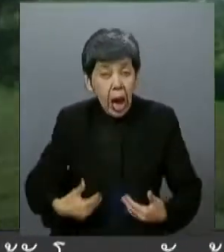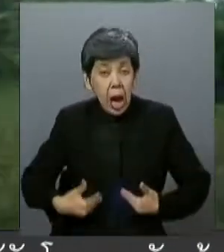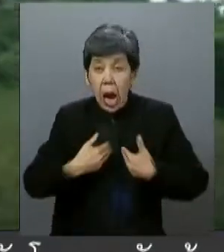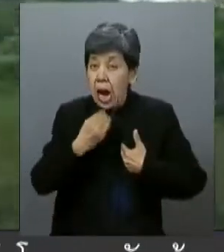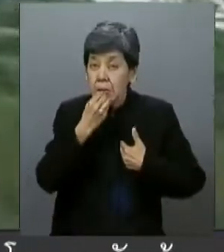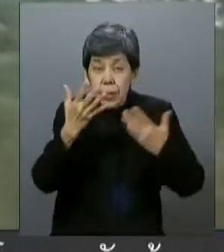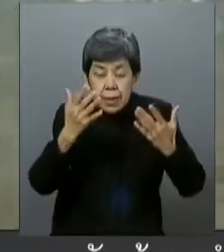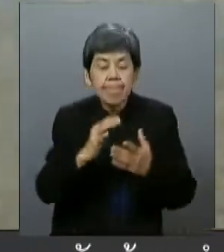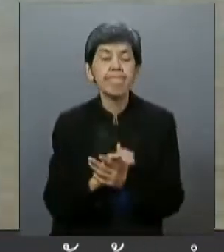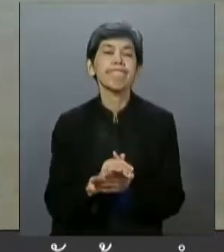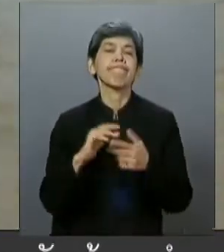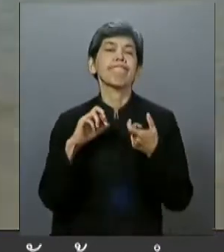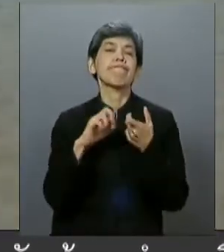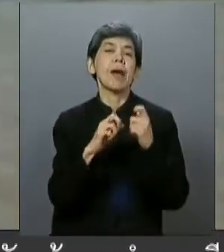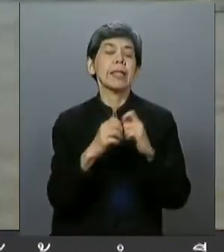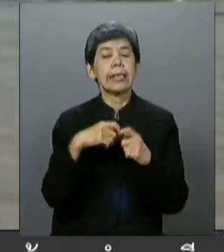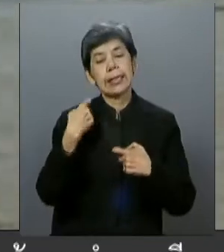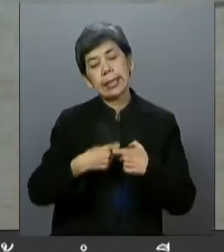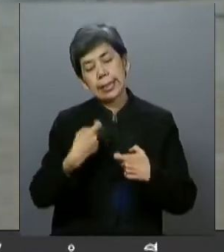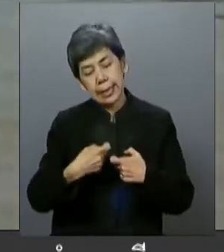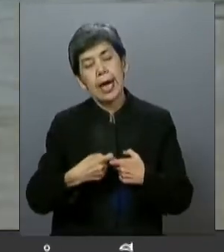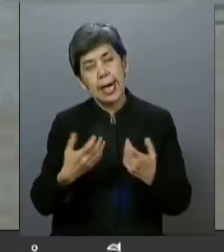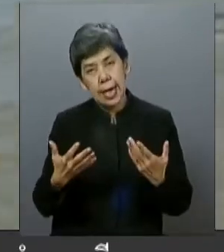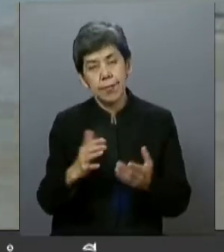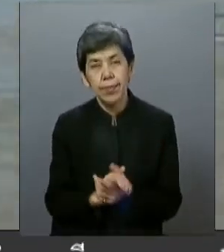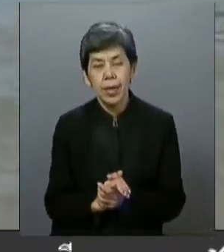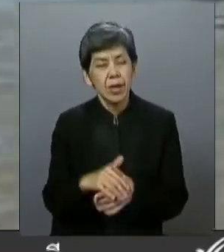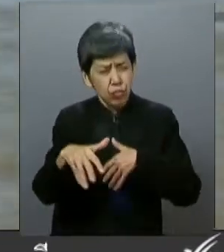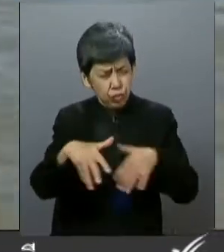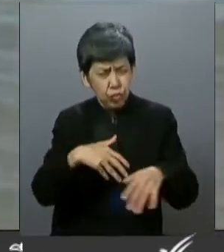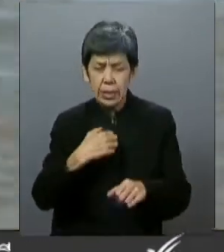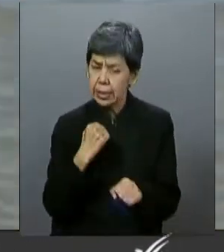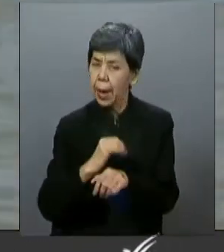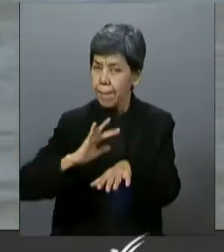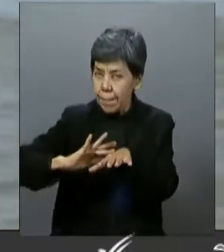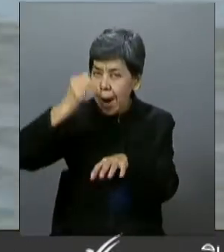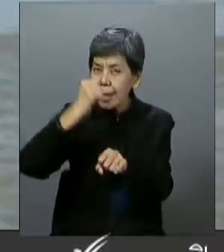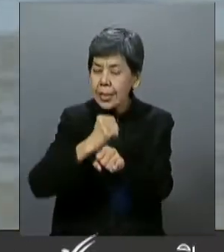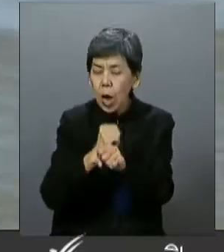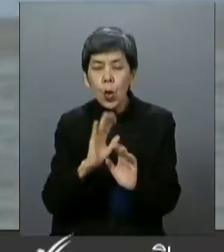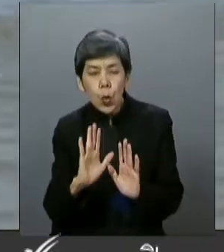ก็อาจจะทำให้เกิดความยากลำบากได้ชาวบ้านจึงใช้ทรัพยากรแบบถ้อ